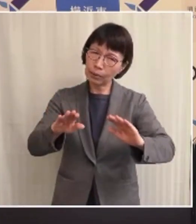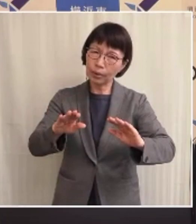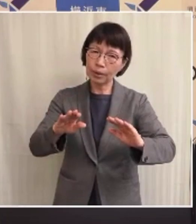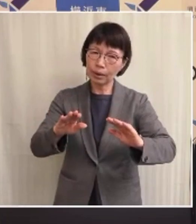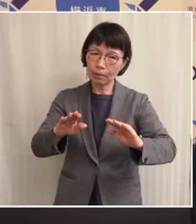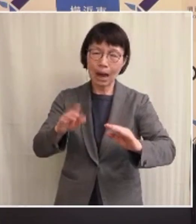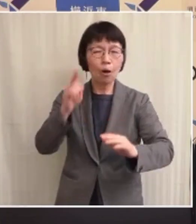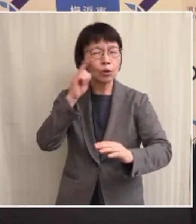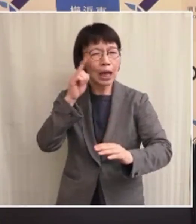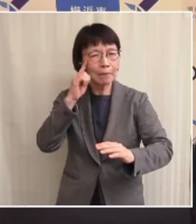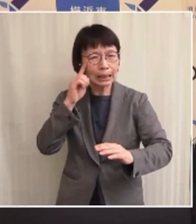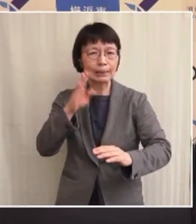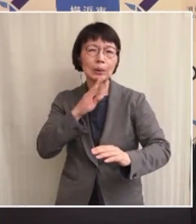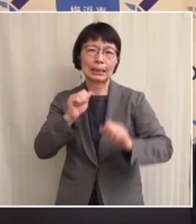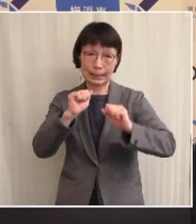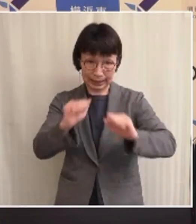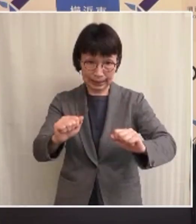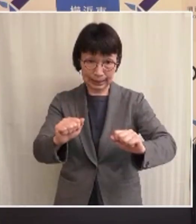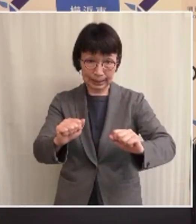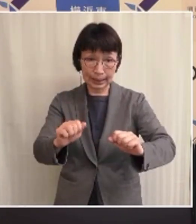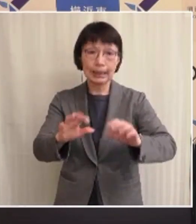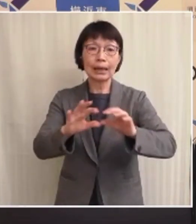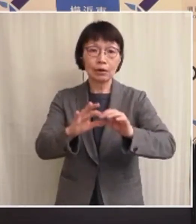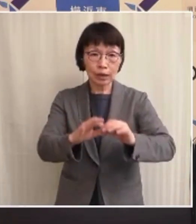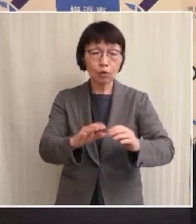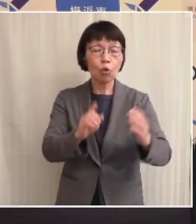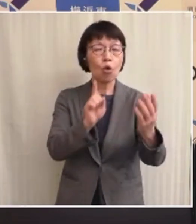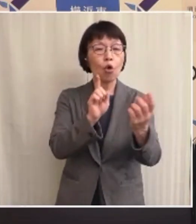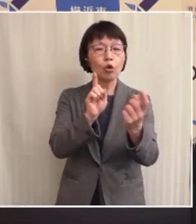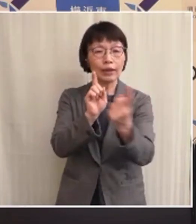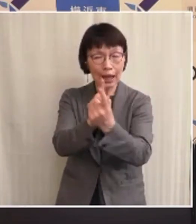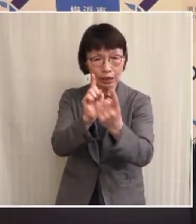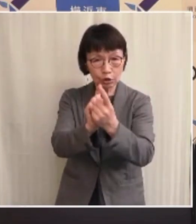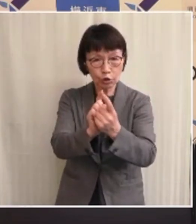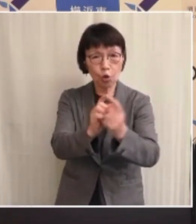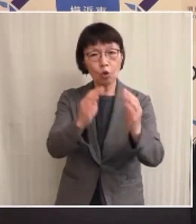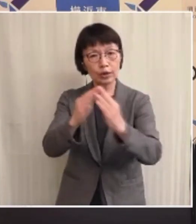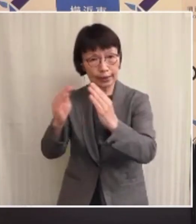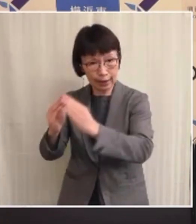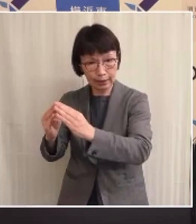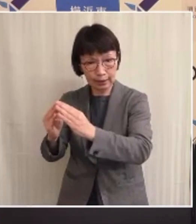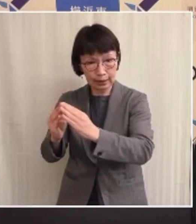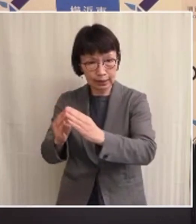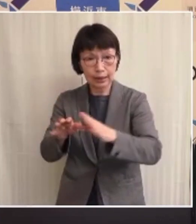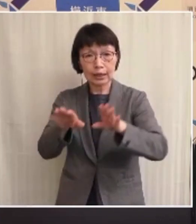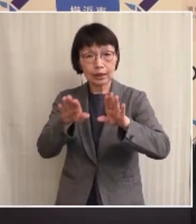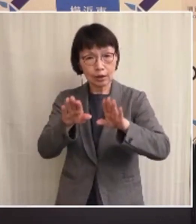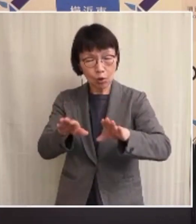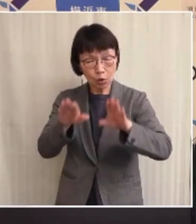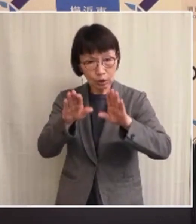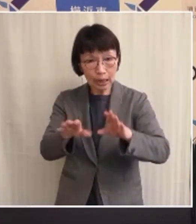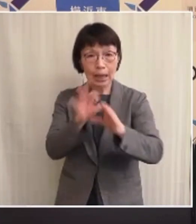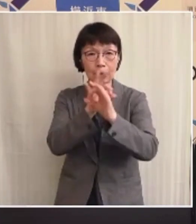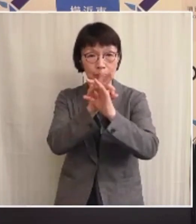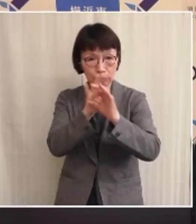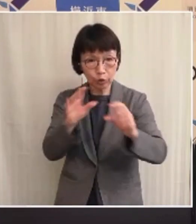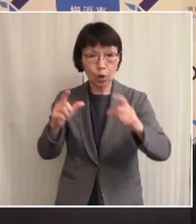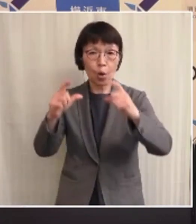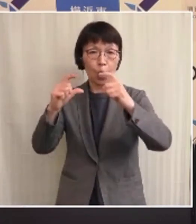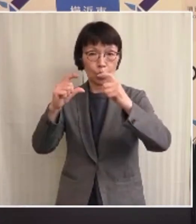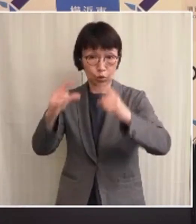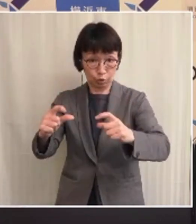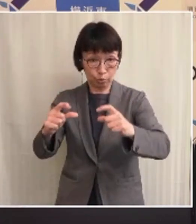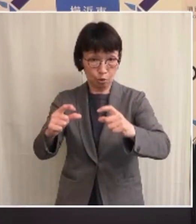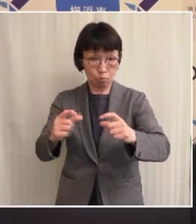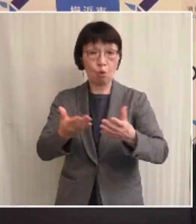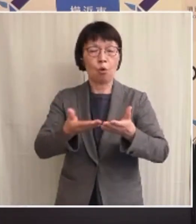実施ですので、この対象世帯に関して今回無料お預かりクーポンを配布させてい